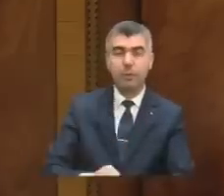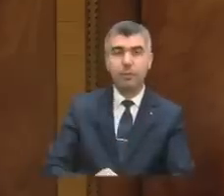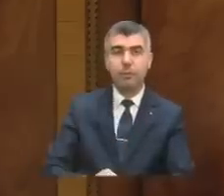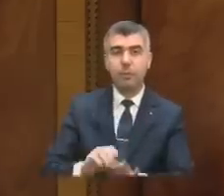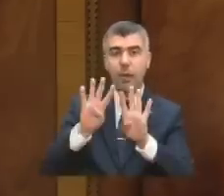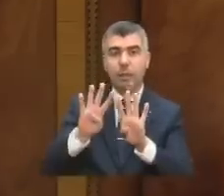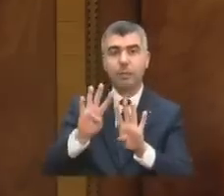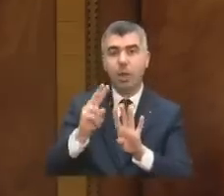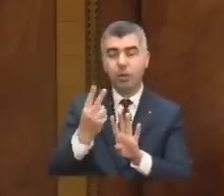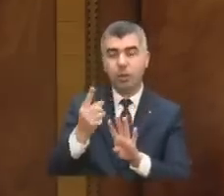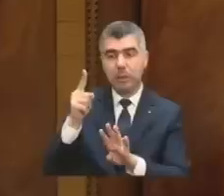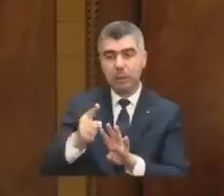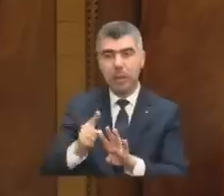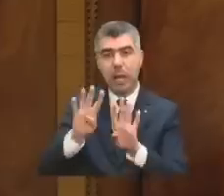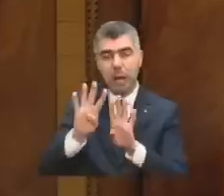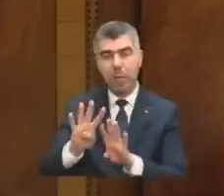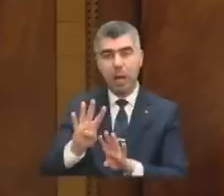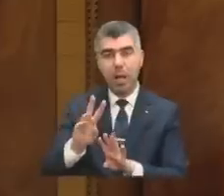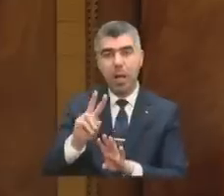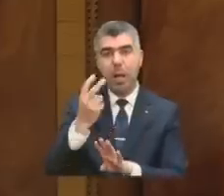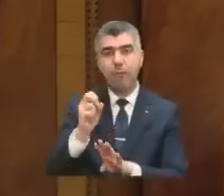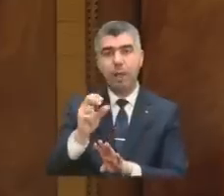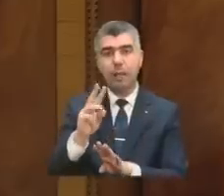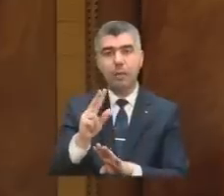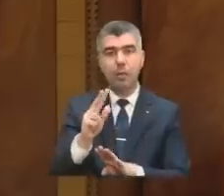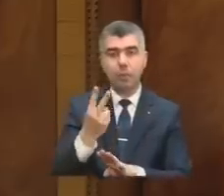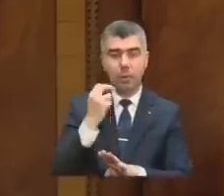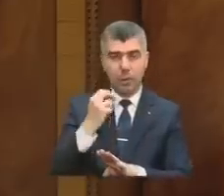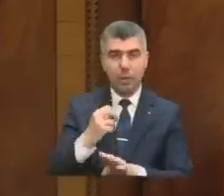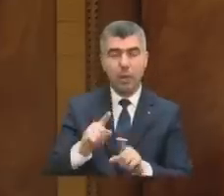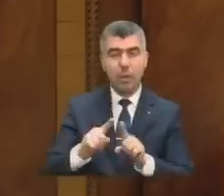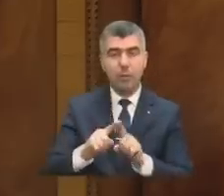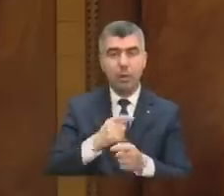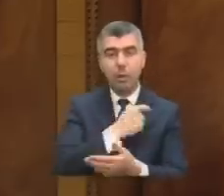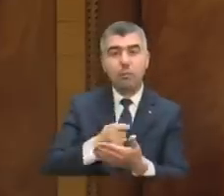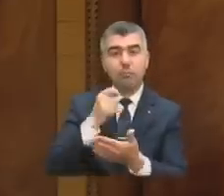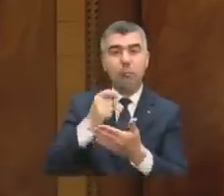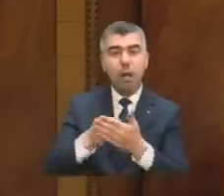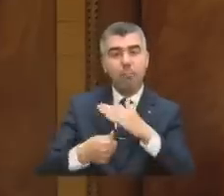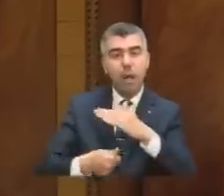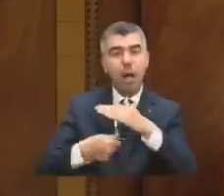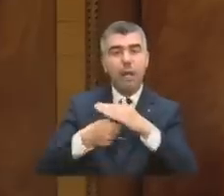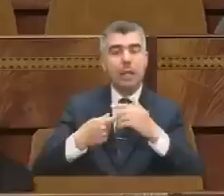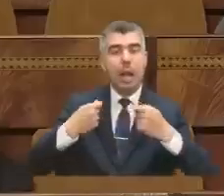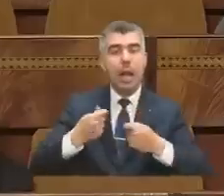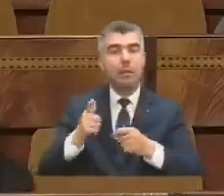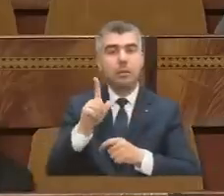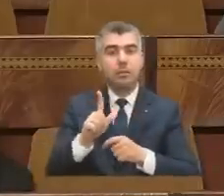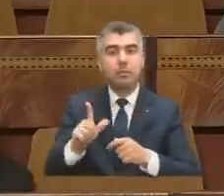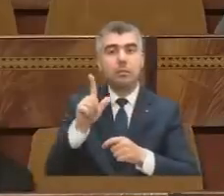28 ابريل 2023 على الوكيل العام للملك لدى محكمه النقد